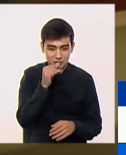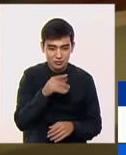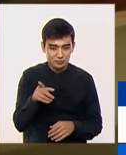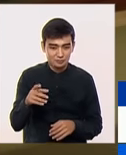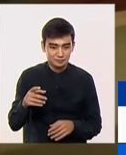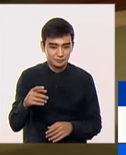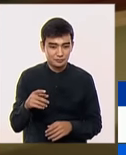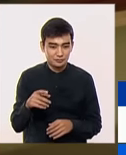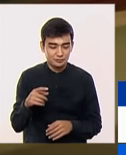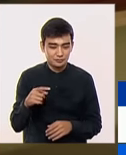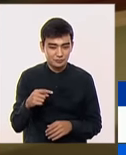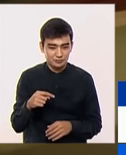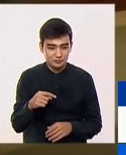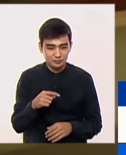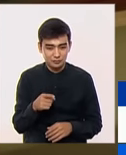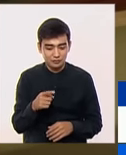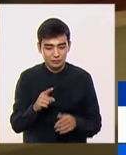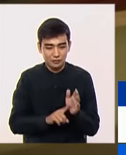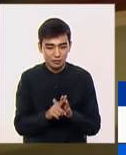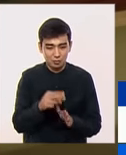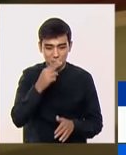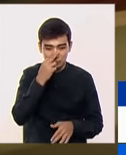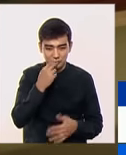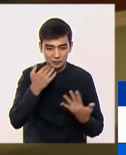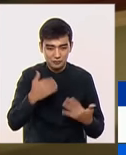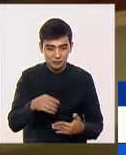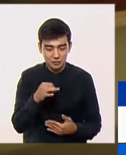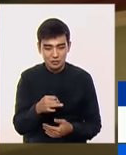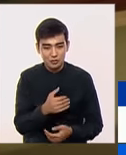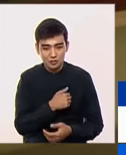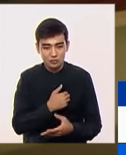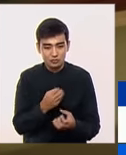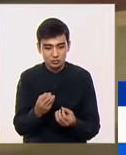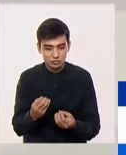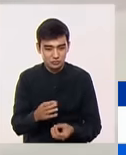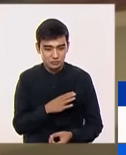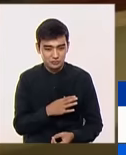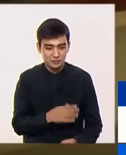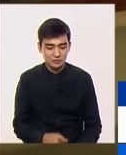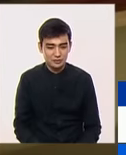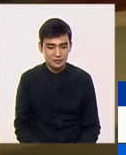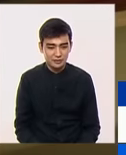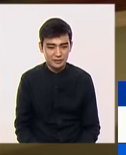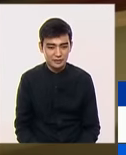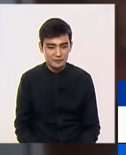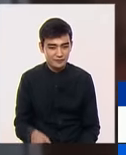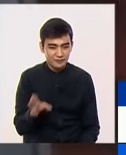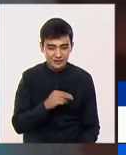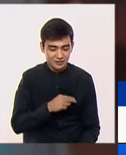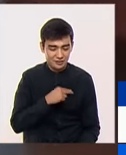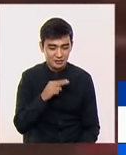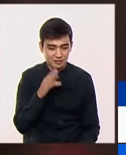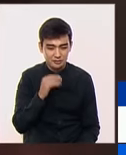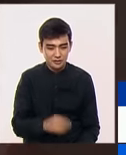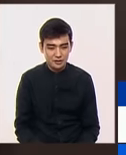этому соседнюю ну и бывает много раз слышали с этажей скинулись гибнут все вместе нужно